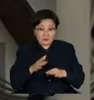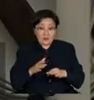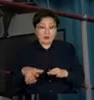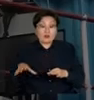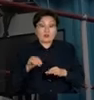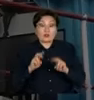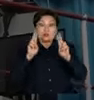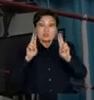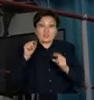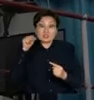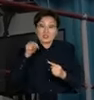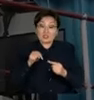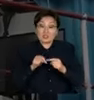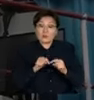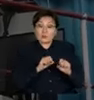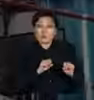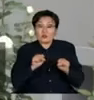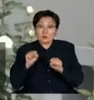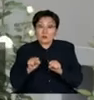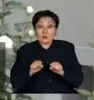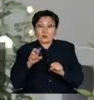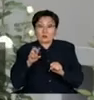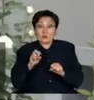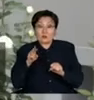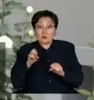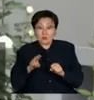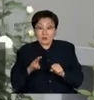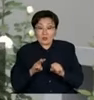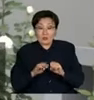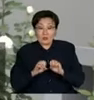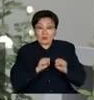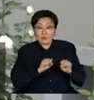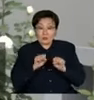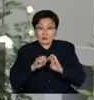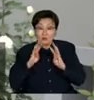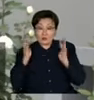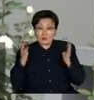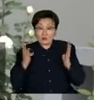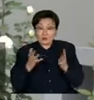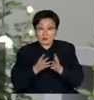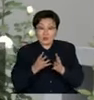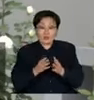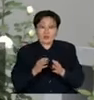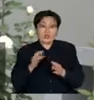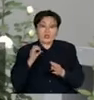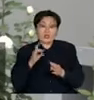бәрі талап бойынша қорғалады. Бетонмен қоршалып, темірмен қоршап қояды, жаңа радиация сыртқа шықпасын деп.